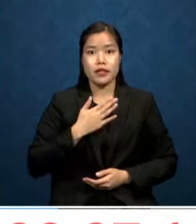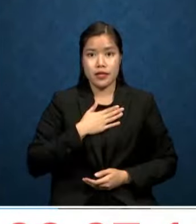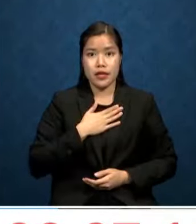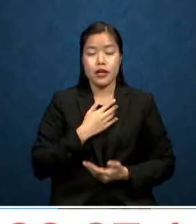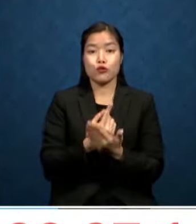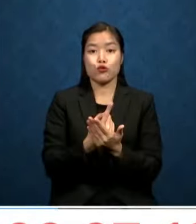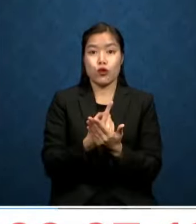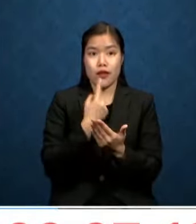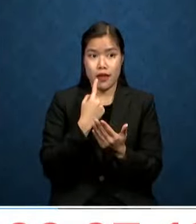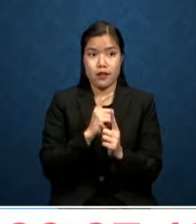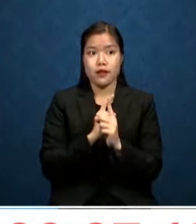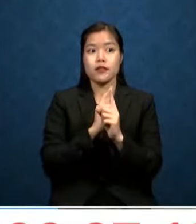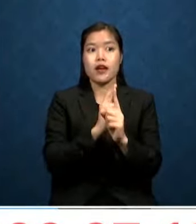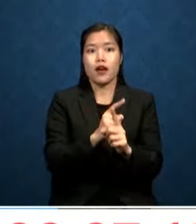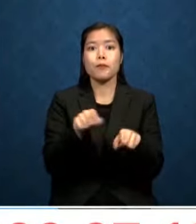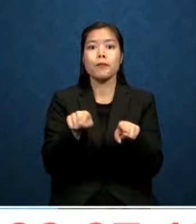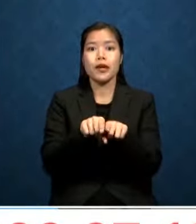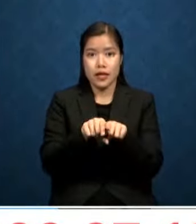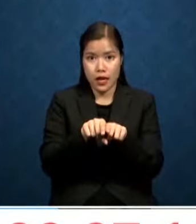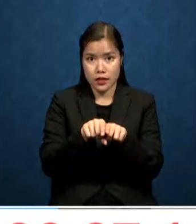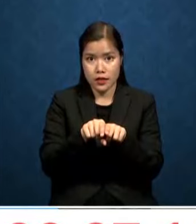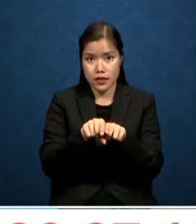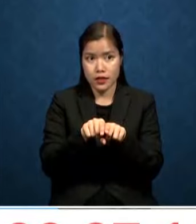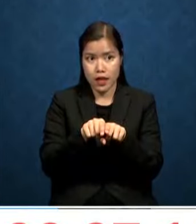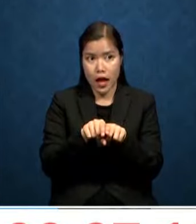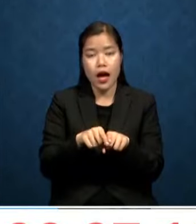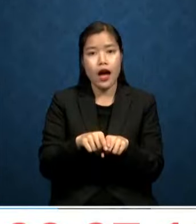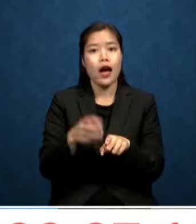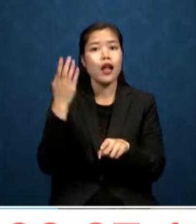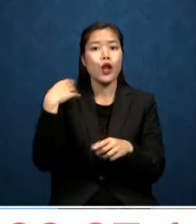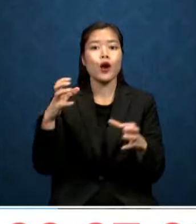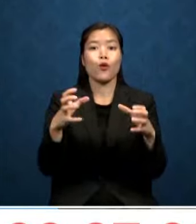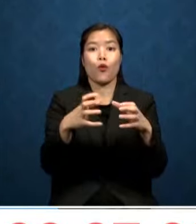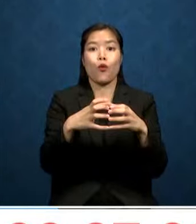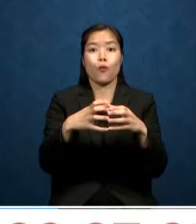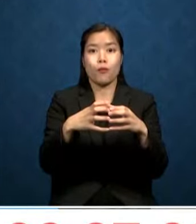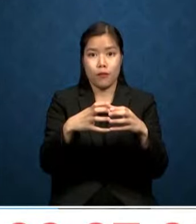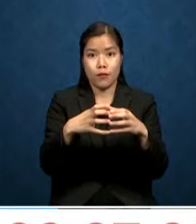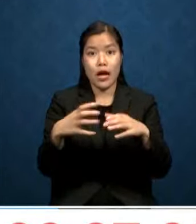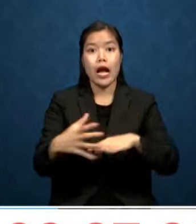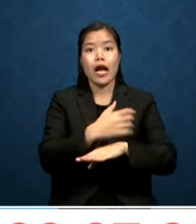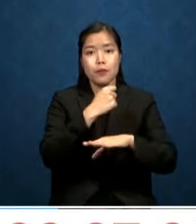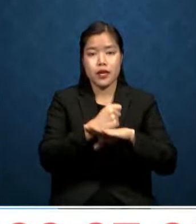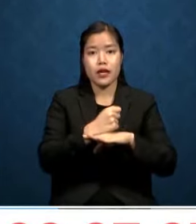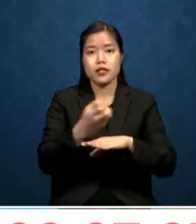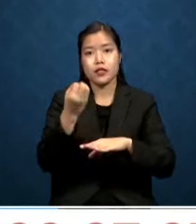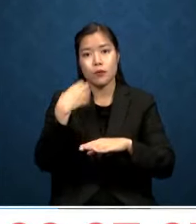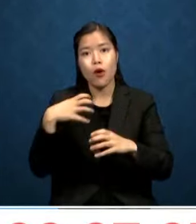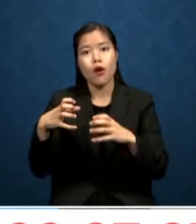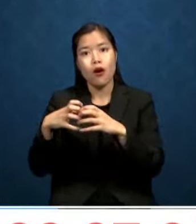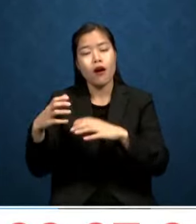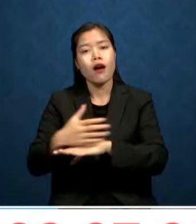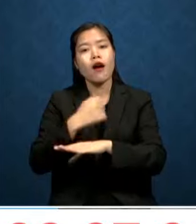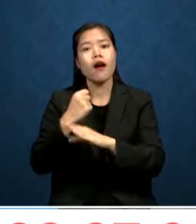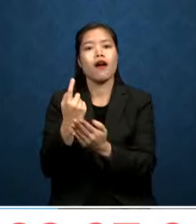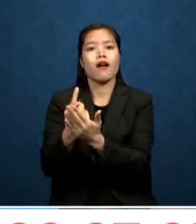นเหมือนกันเพราะสัดส่วนนั้นมาจากพรรคการเมืองนะครับอย่างพรรคที่โหวตว่าไม่เห็นด้วยงดออกเสียงนะฮะก็มีสัดส่วนตัว